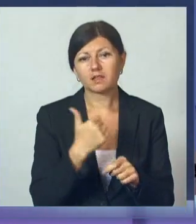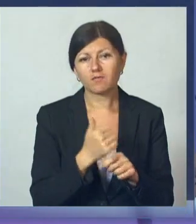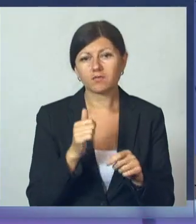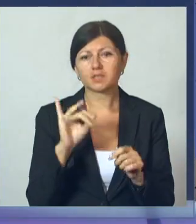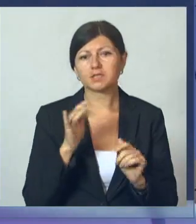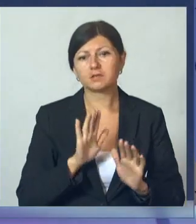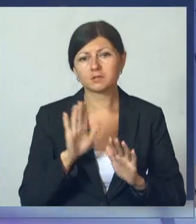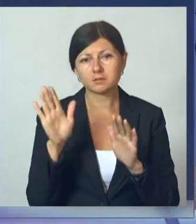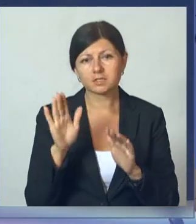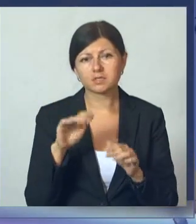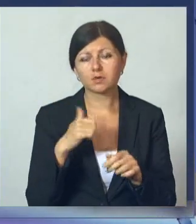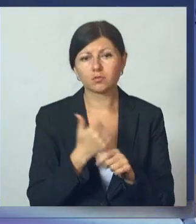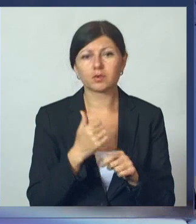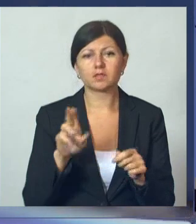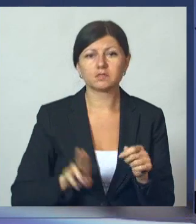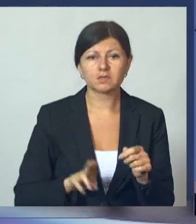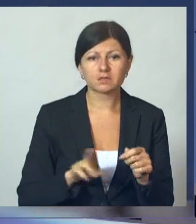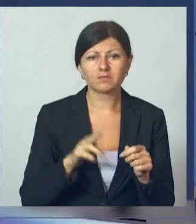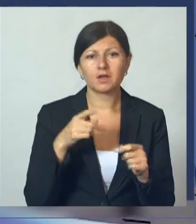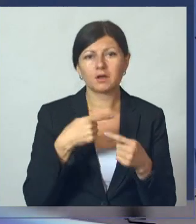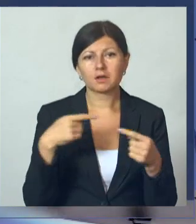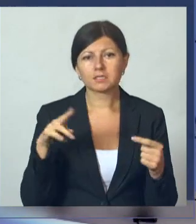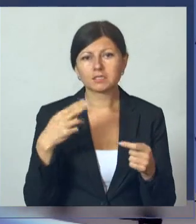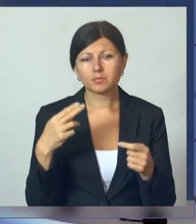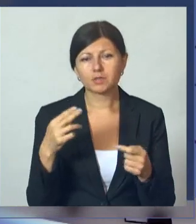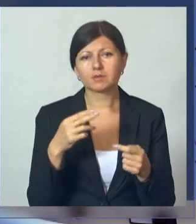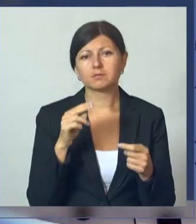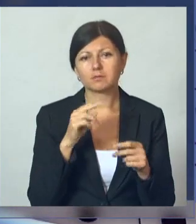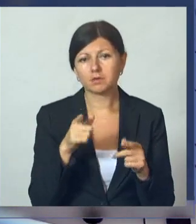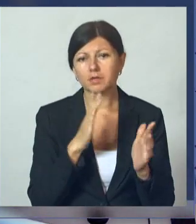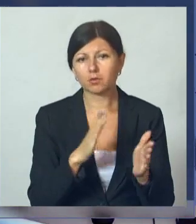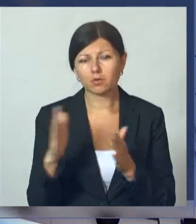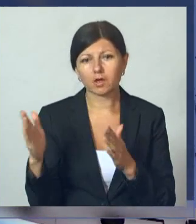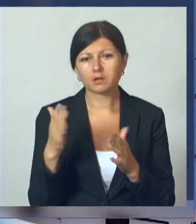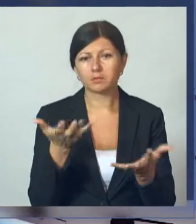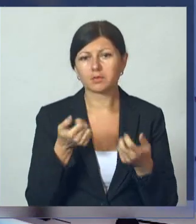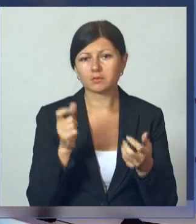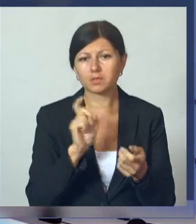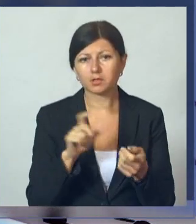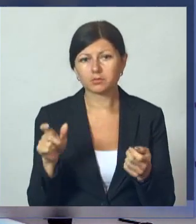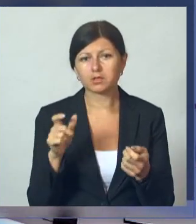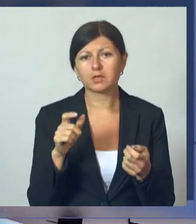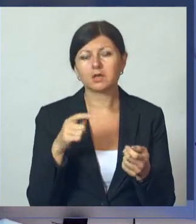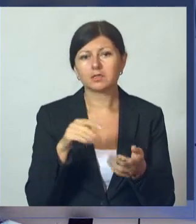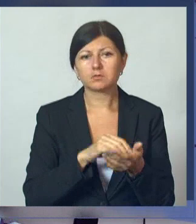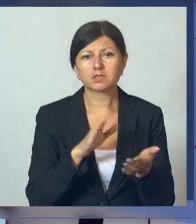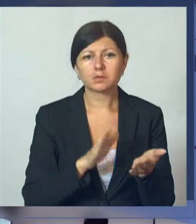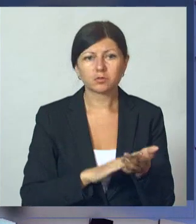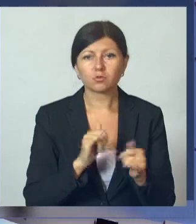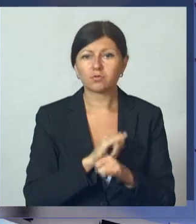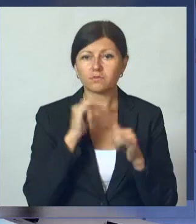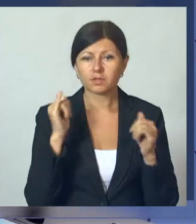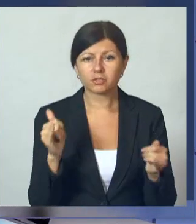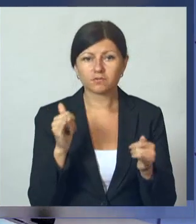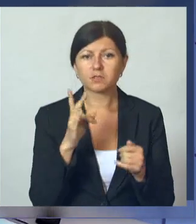заместители губернатора, и директора департаментов приемы проводят регулярное количество людей. К ним записывающиеся